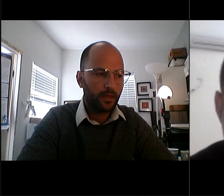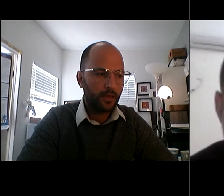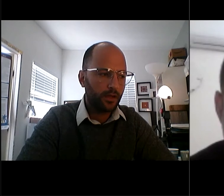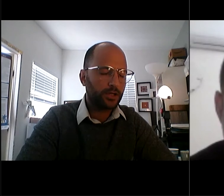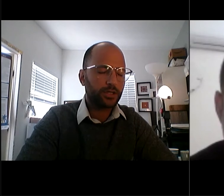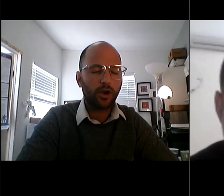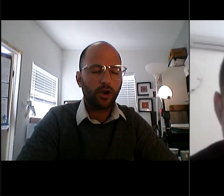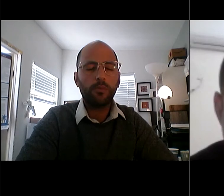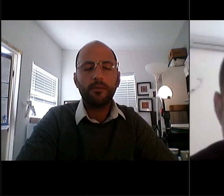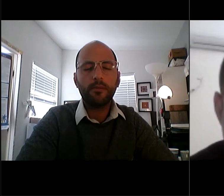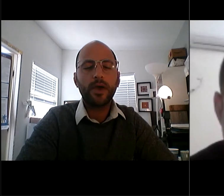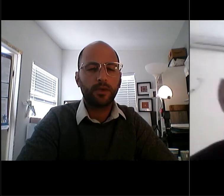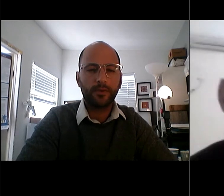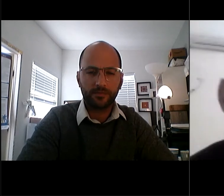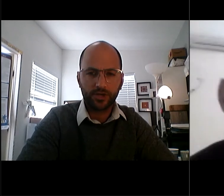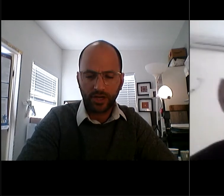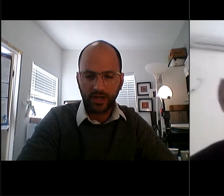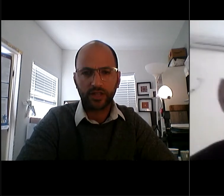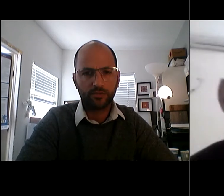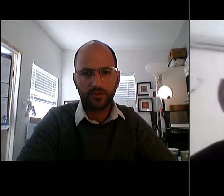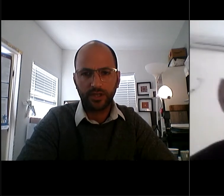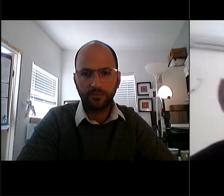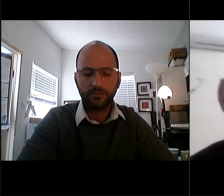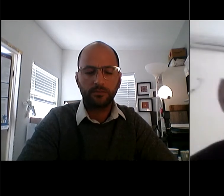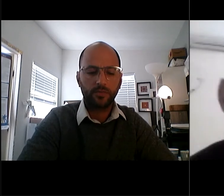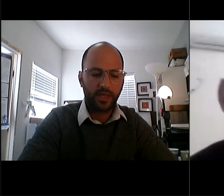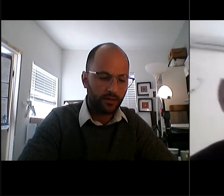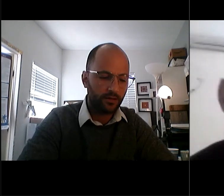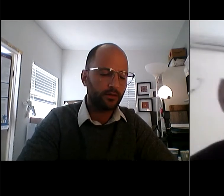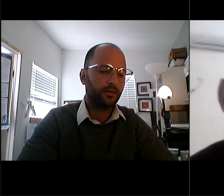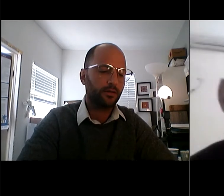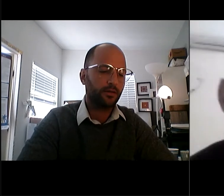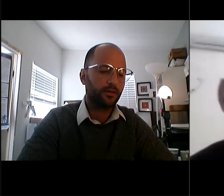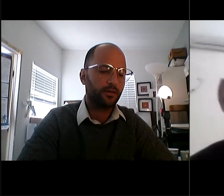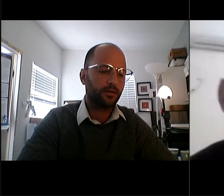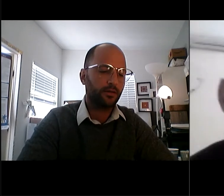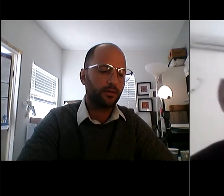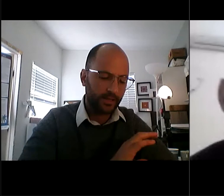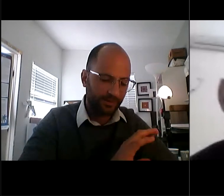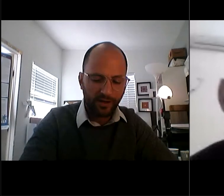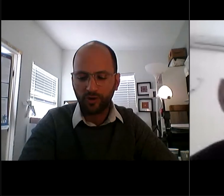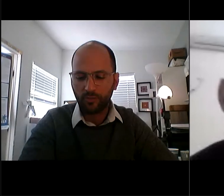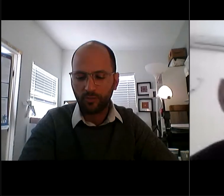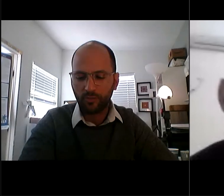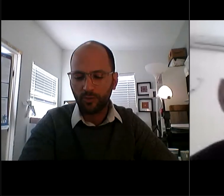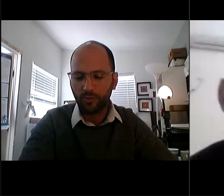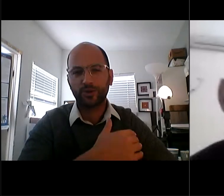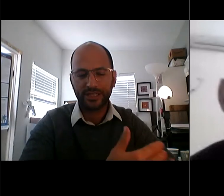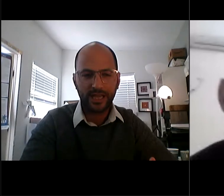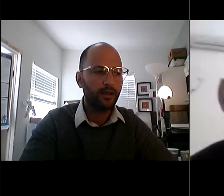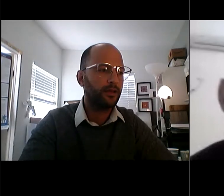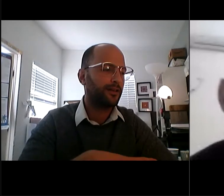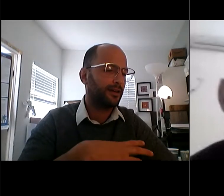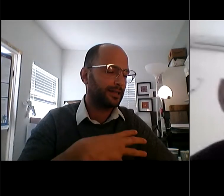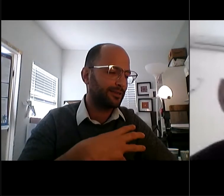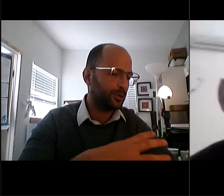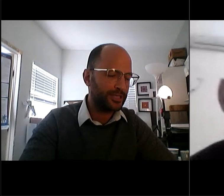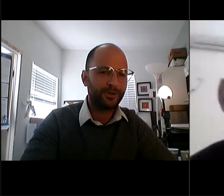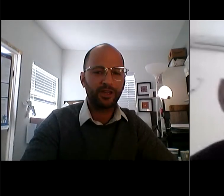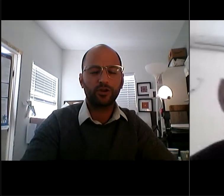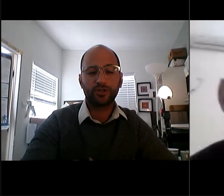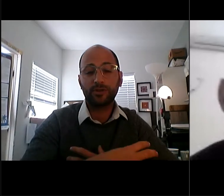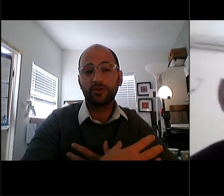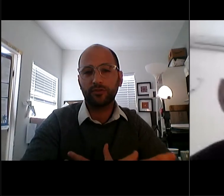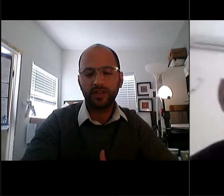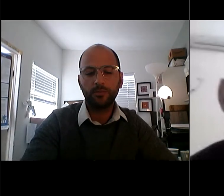לזכור, שזה לא באמת באמת משנה איפה אתם עובדים, כן, אתם רוצים לעבוד במקומות שיש להם פוטנציאל,